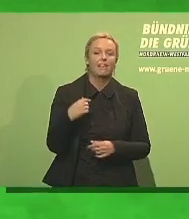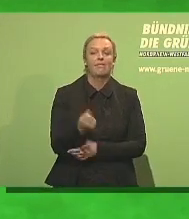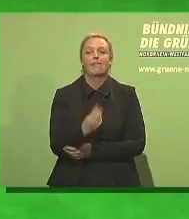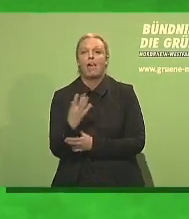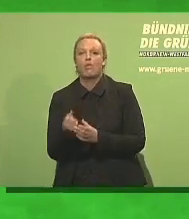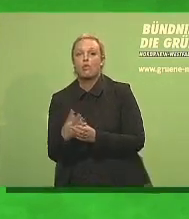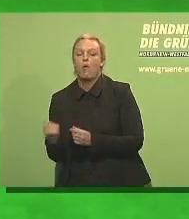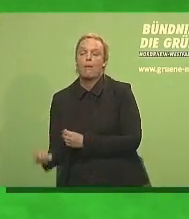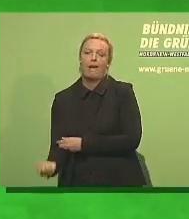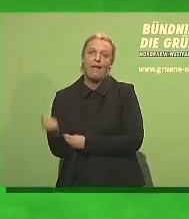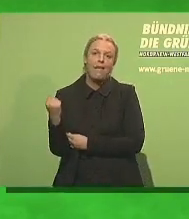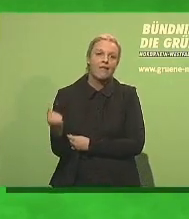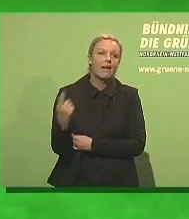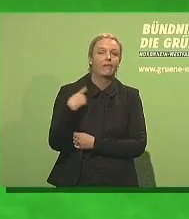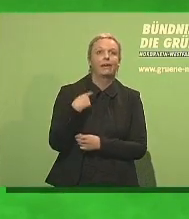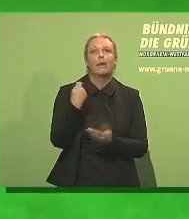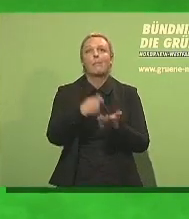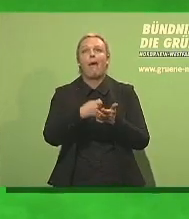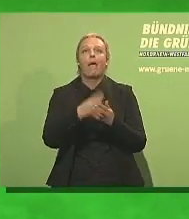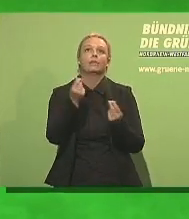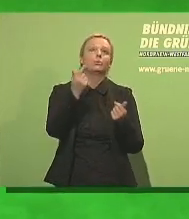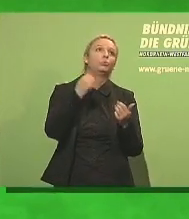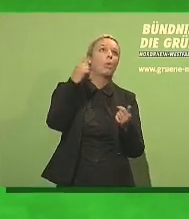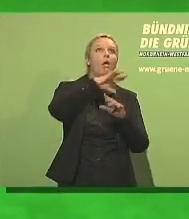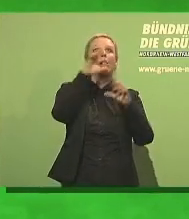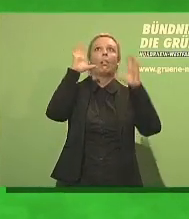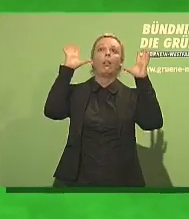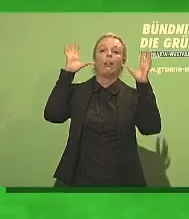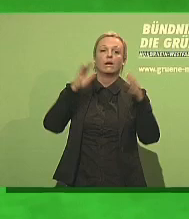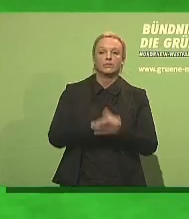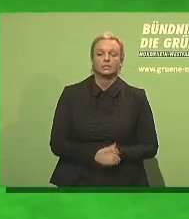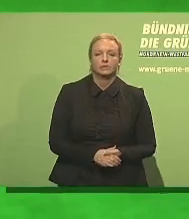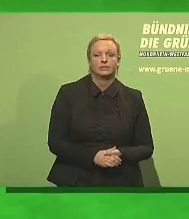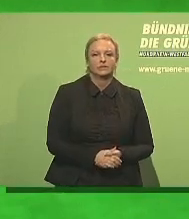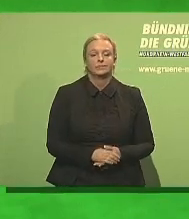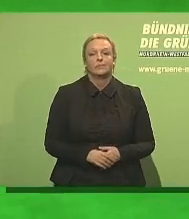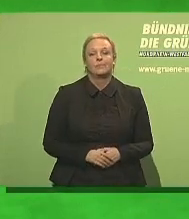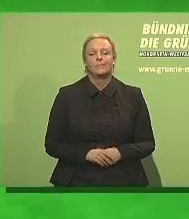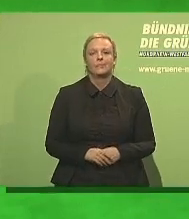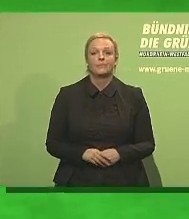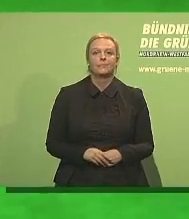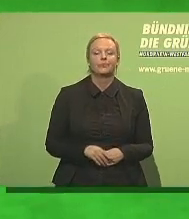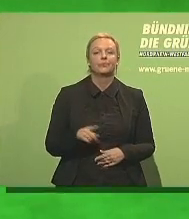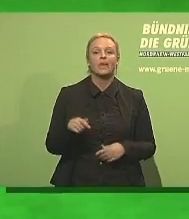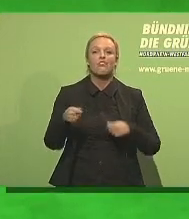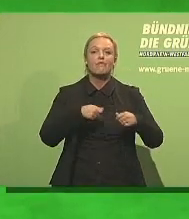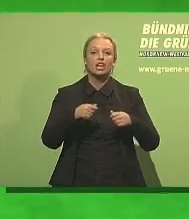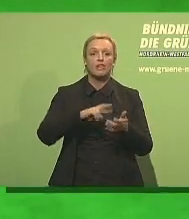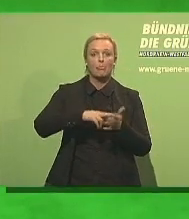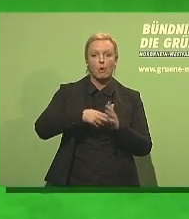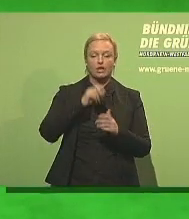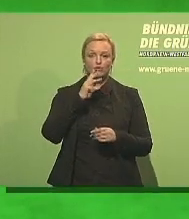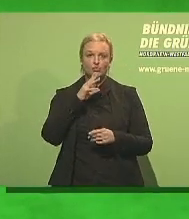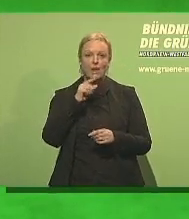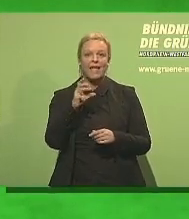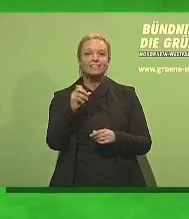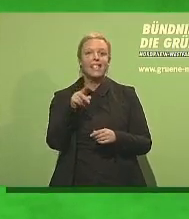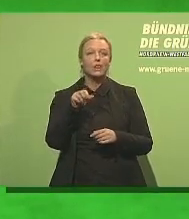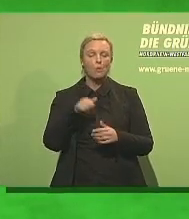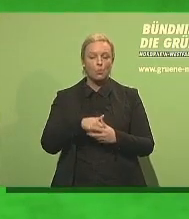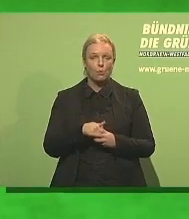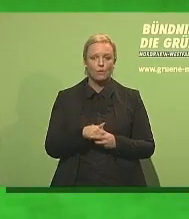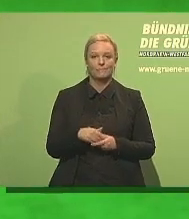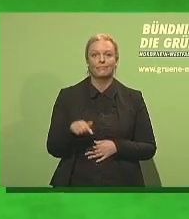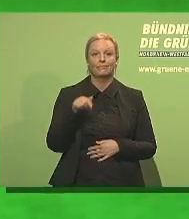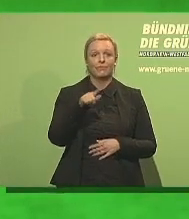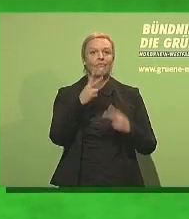erlebt. Und da finde ich, da hat Joachim Pfeiffer, der Mann ist wirtschaftspolitischer Sprecher der CDU und im Bundestag und kein